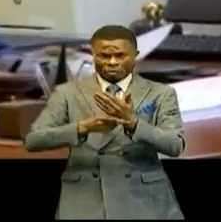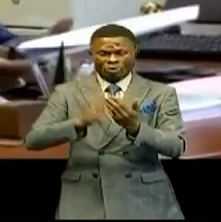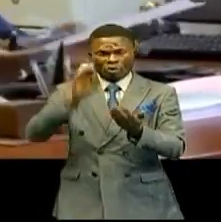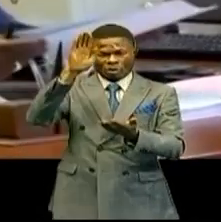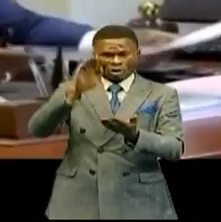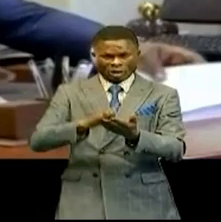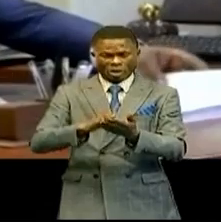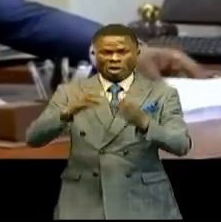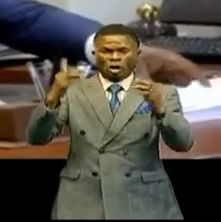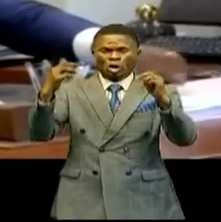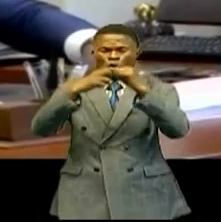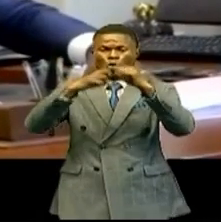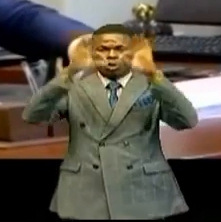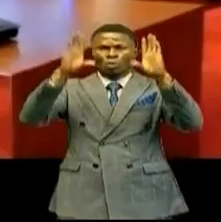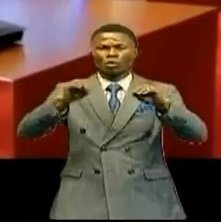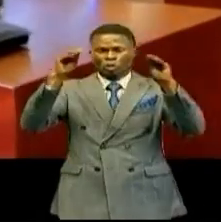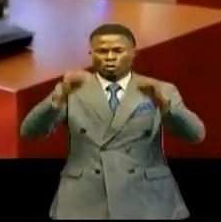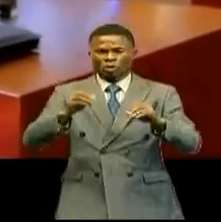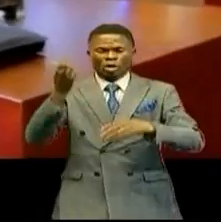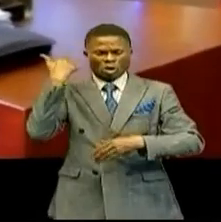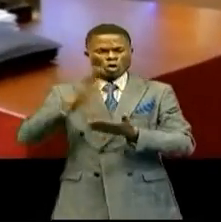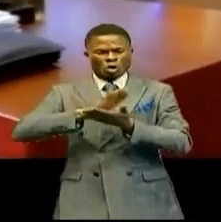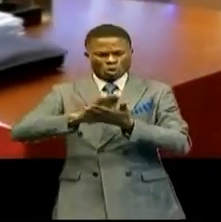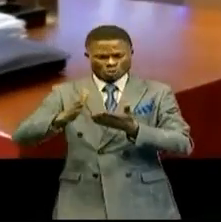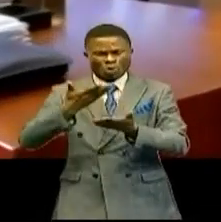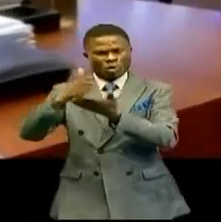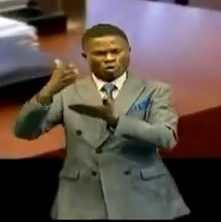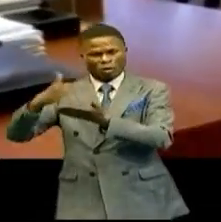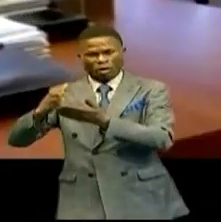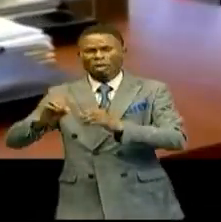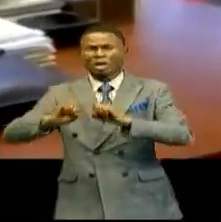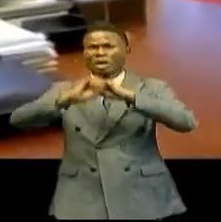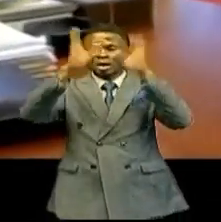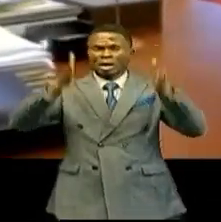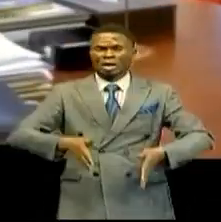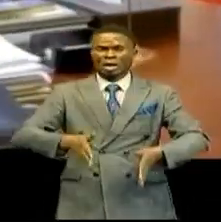les délestages, améliorer la desserte en électricité et éclairer